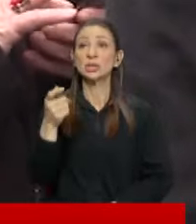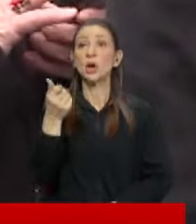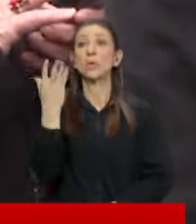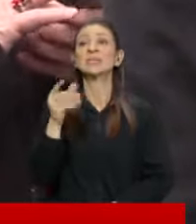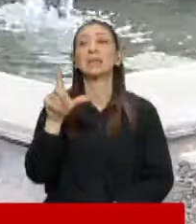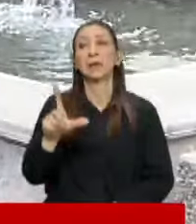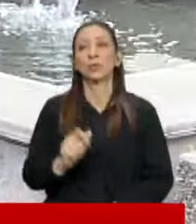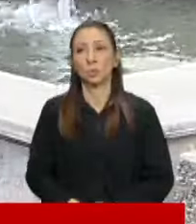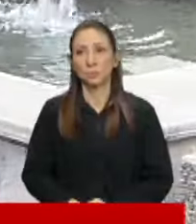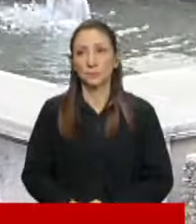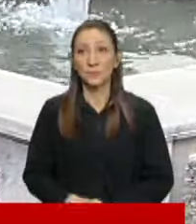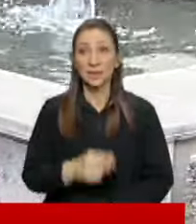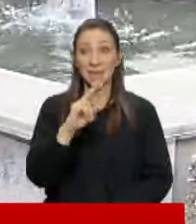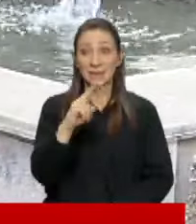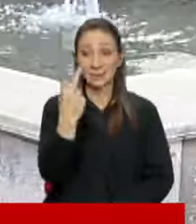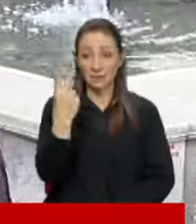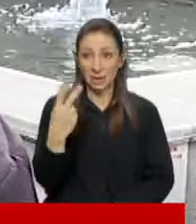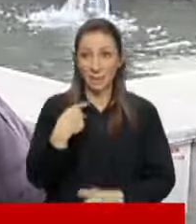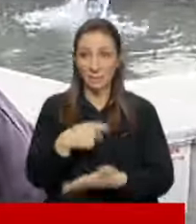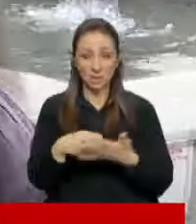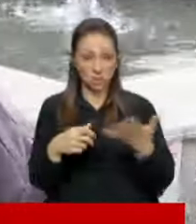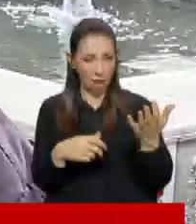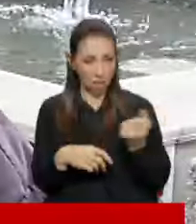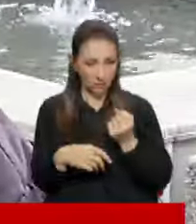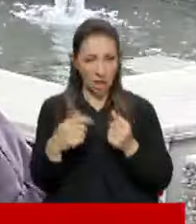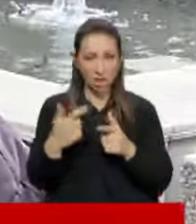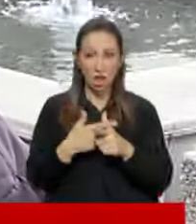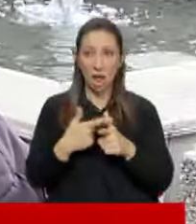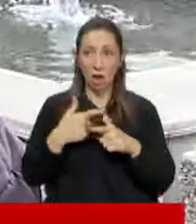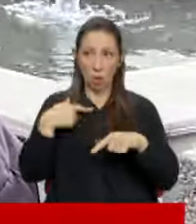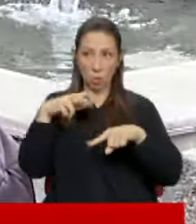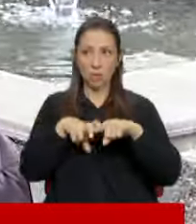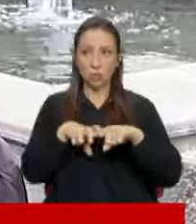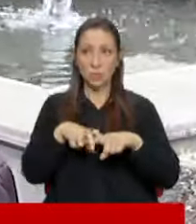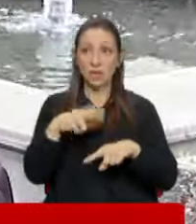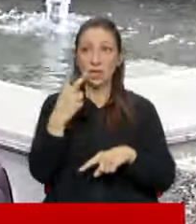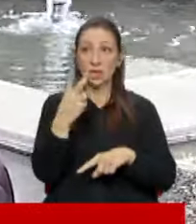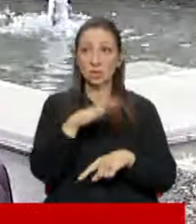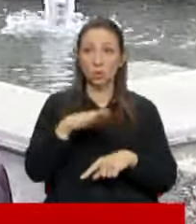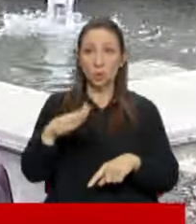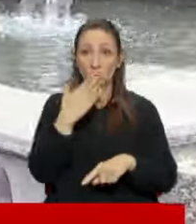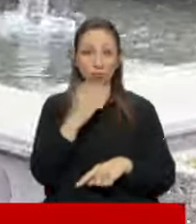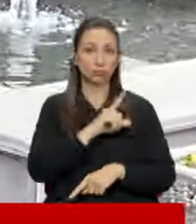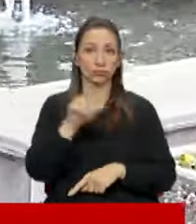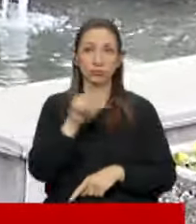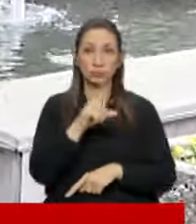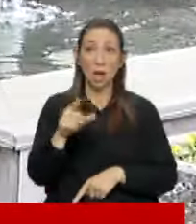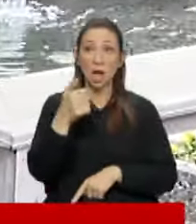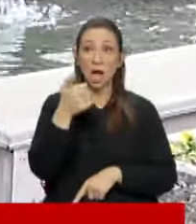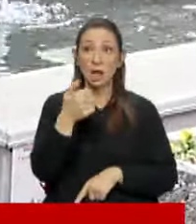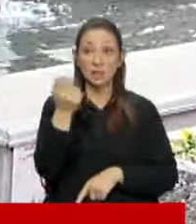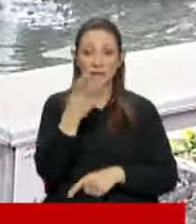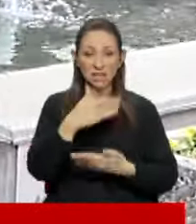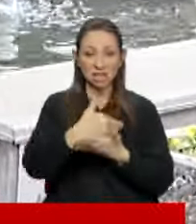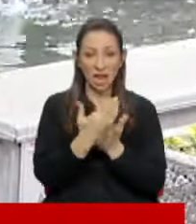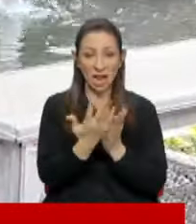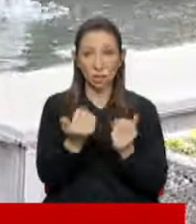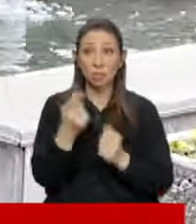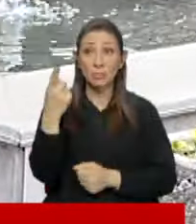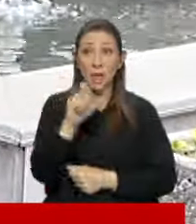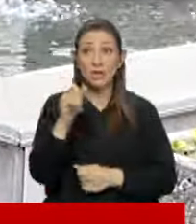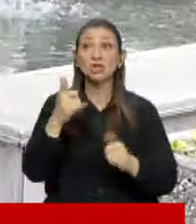olması gerekiyordu. 2002'de ben maaş aldığım zaman kirada oturuyordum. İki tane de çocuk oku diyordum. Altı tane çeyrek alıyordum